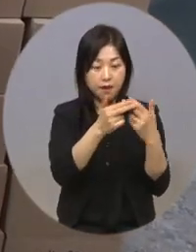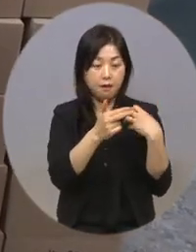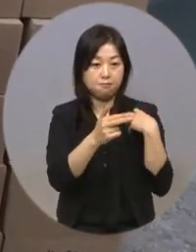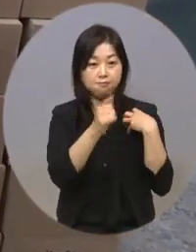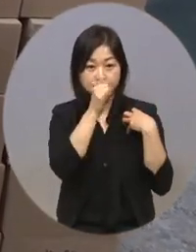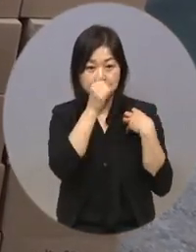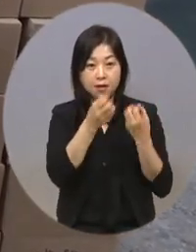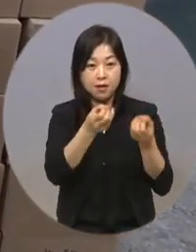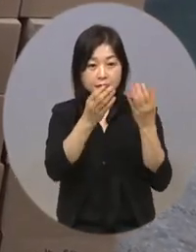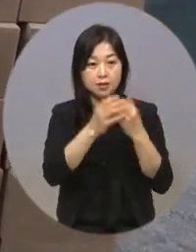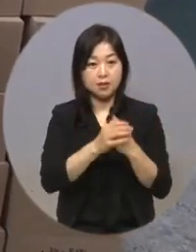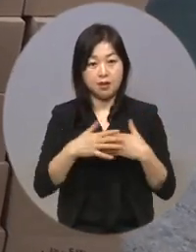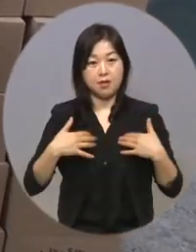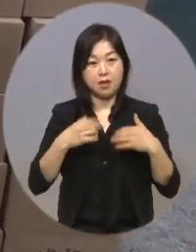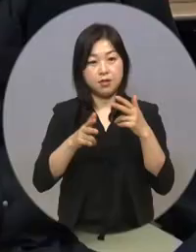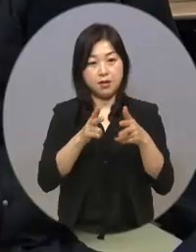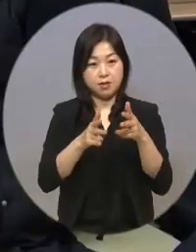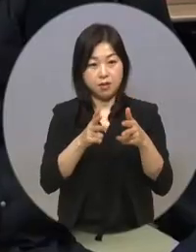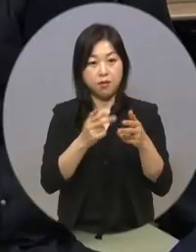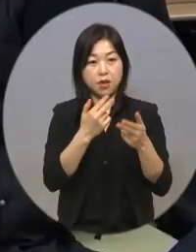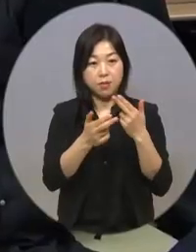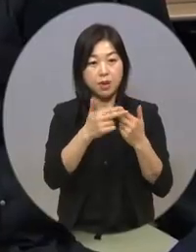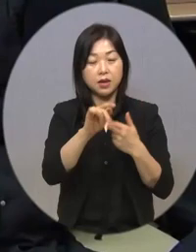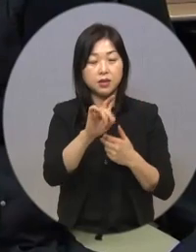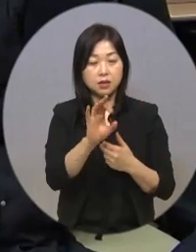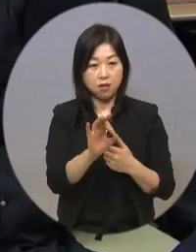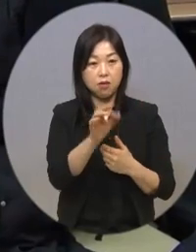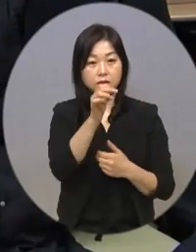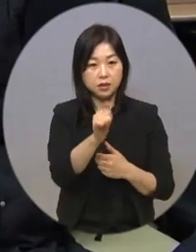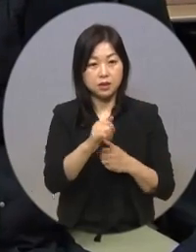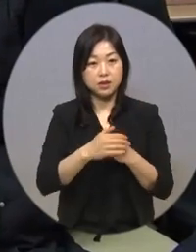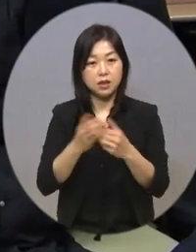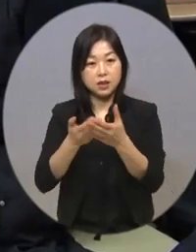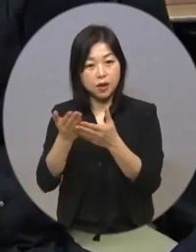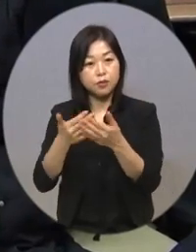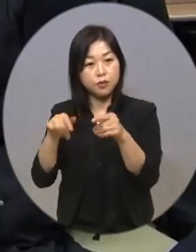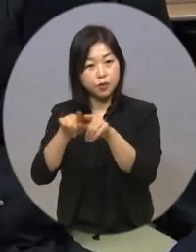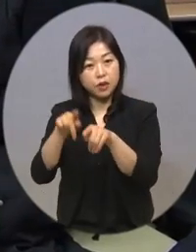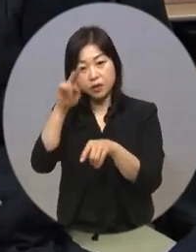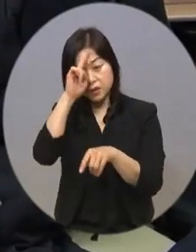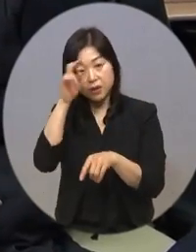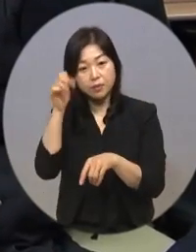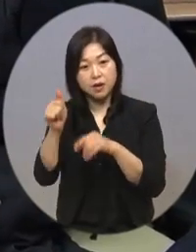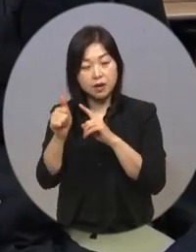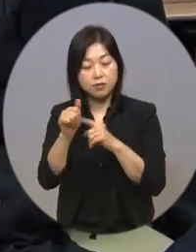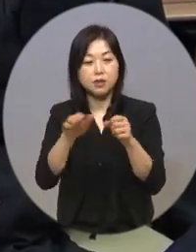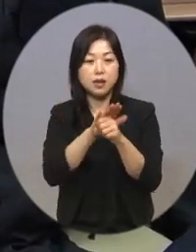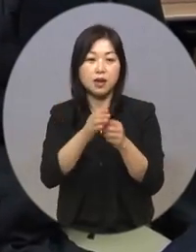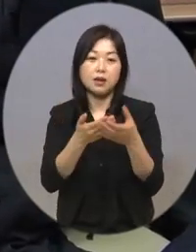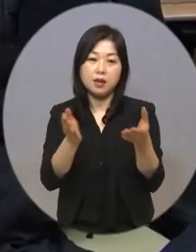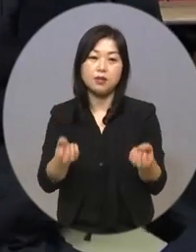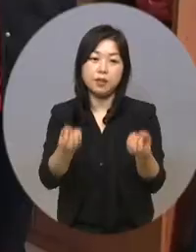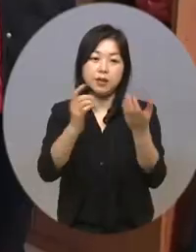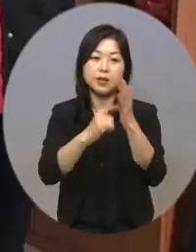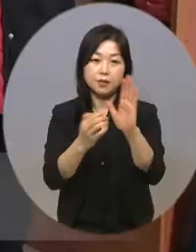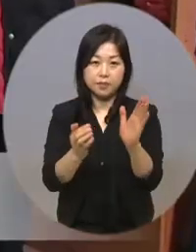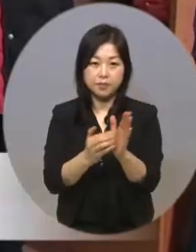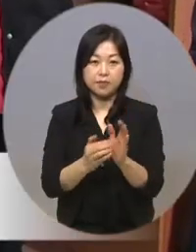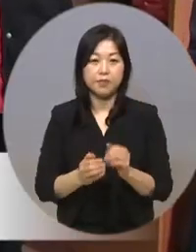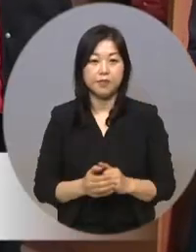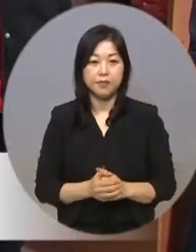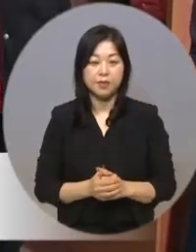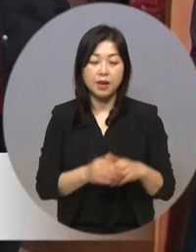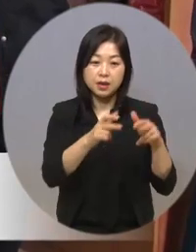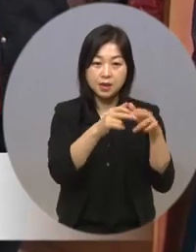행사는 게임산업협회 정석성 회장과 나눔동행 최대열 회장의 후원으로 사랑 나눔 행사가 진행되었습니다.